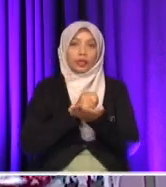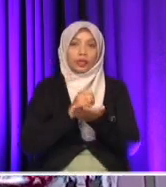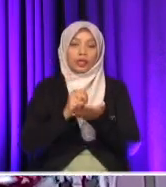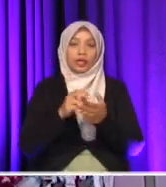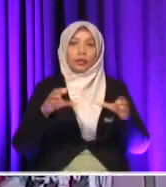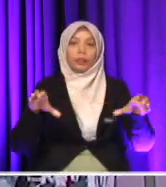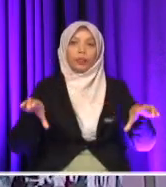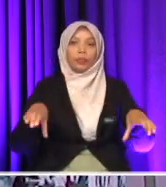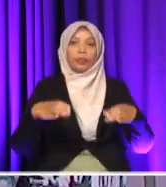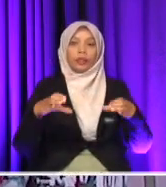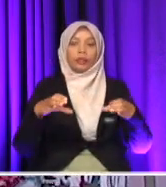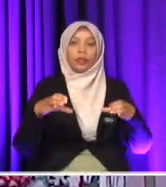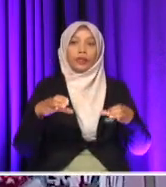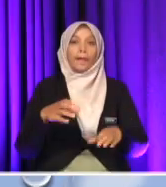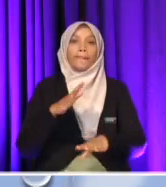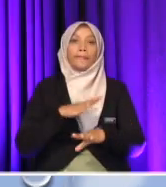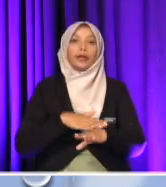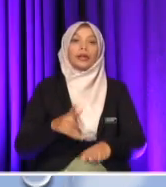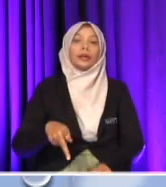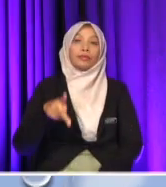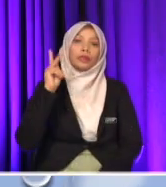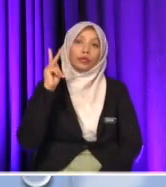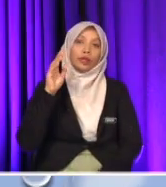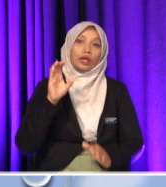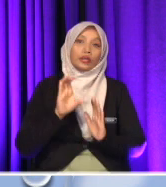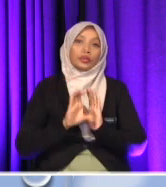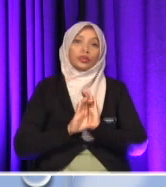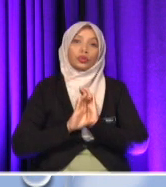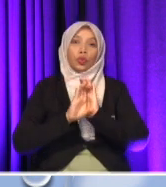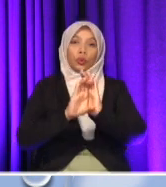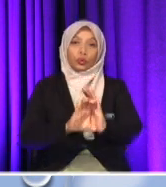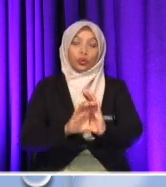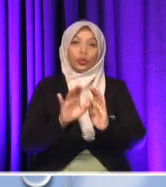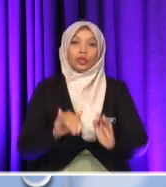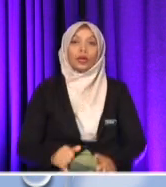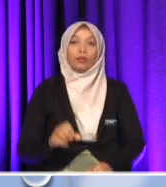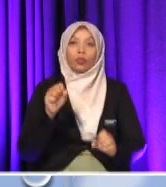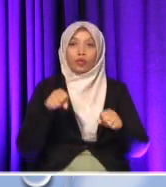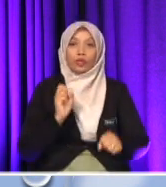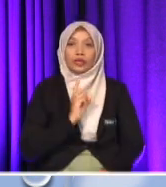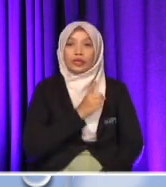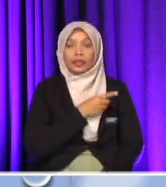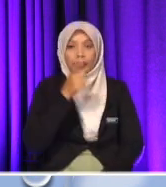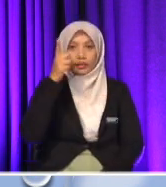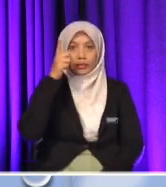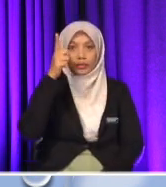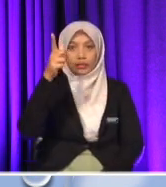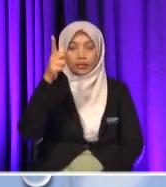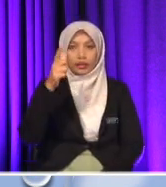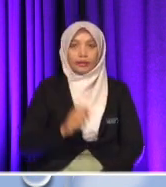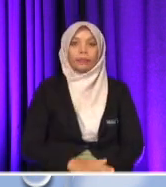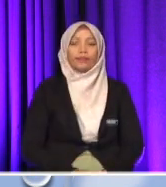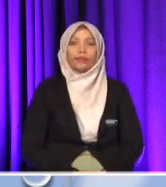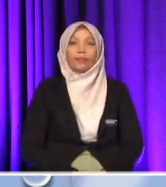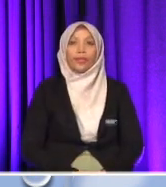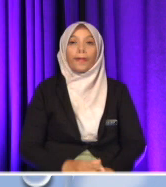kemuatan pada pemuat. Okey, ini contoh yang boleh kita lihat terus daripada body untuk pemuat tu tadi